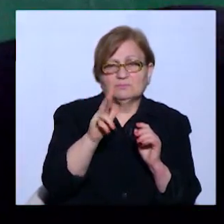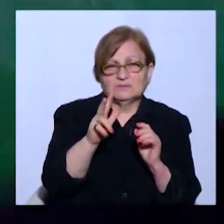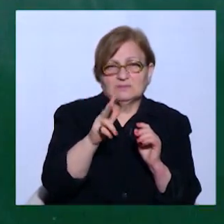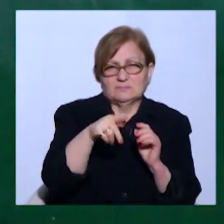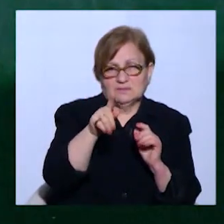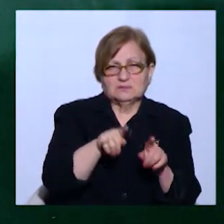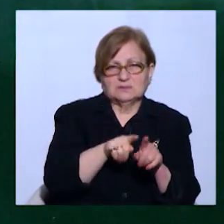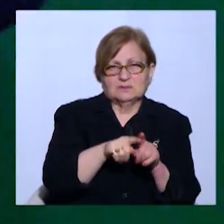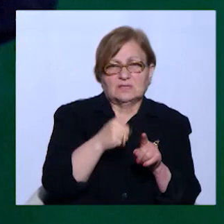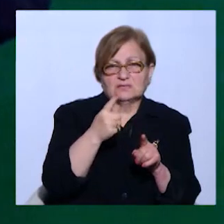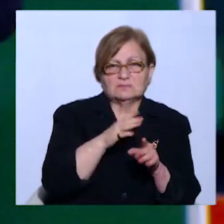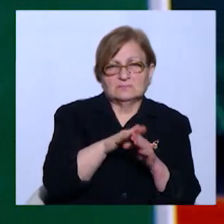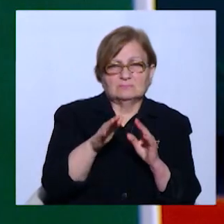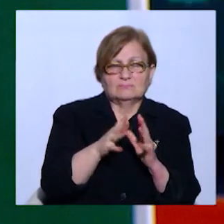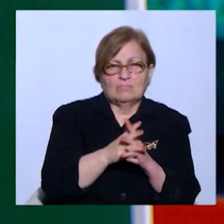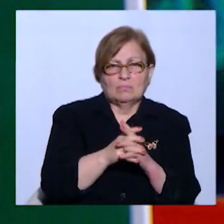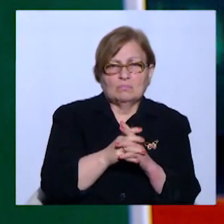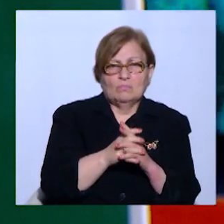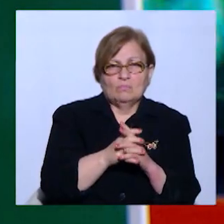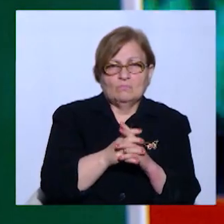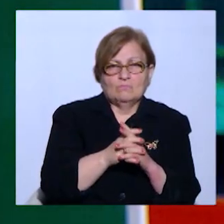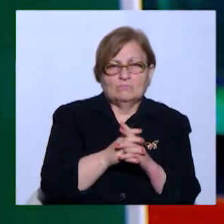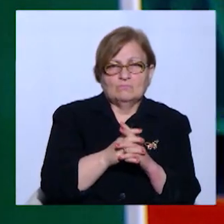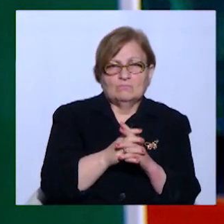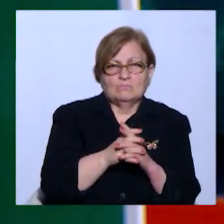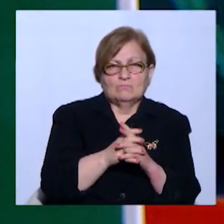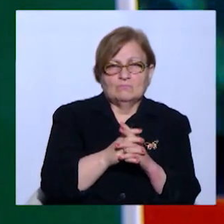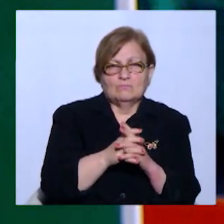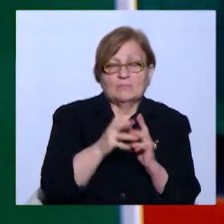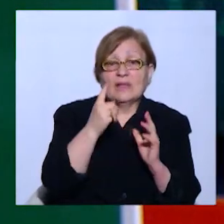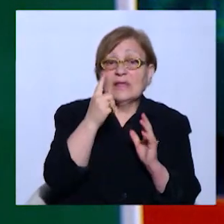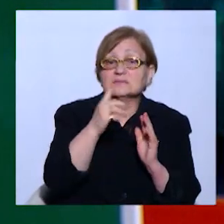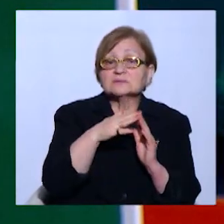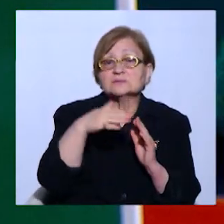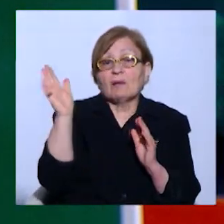33-დი. გესმით? და ერთზე მეტი.